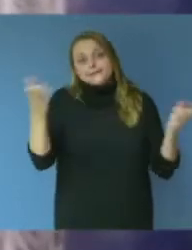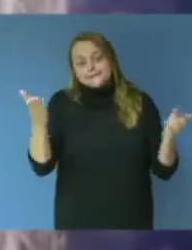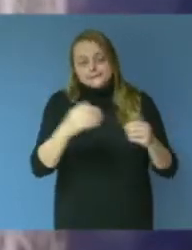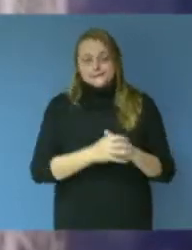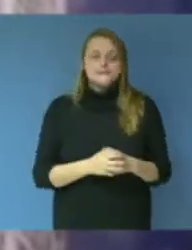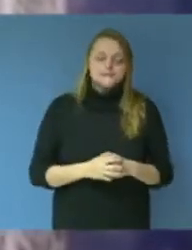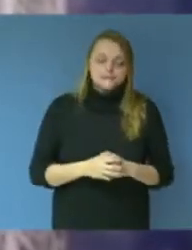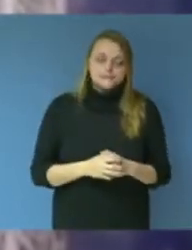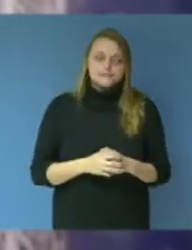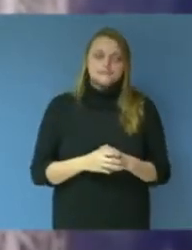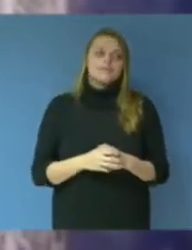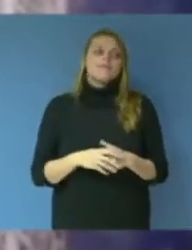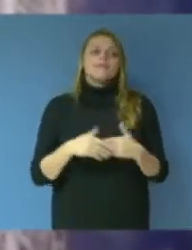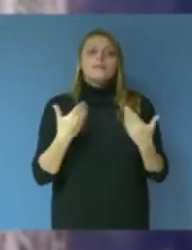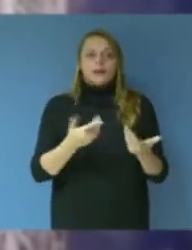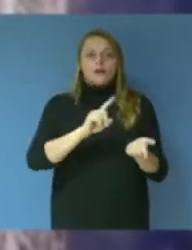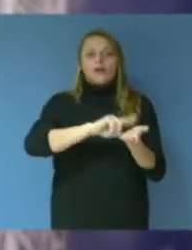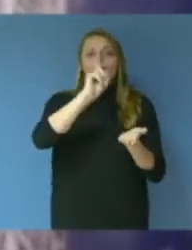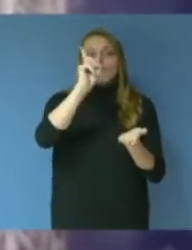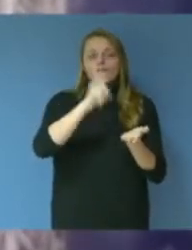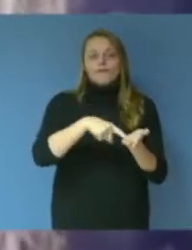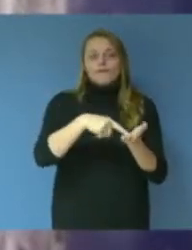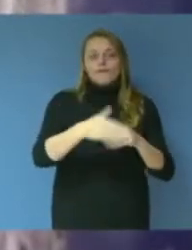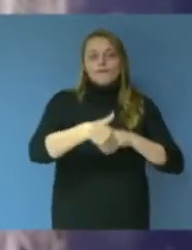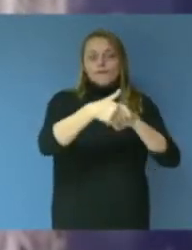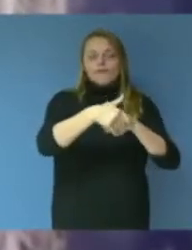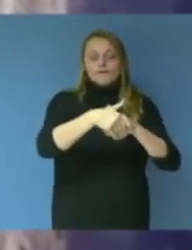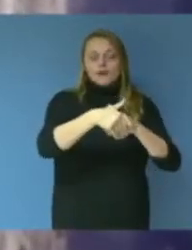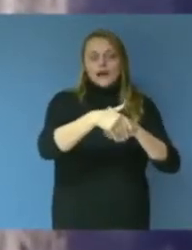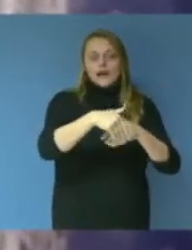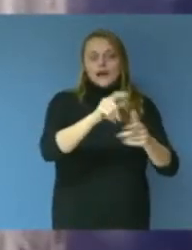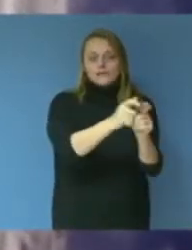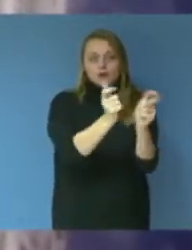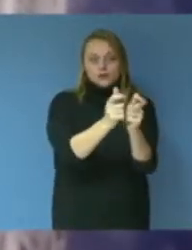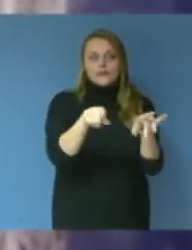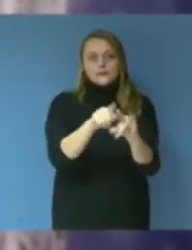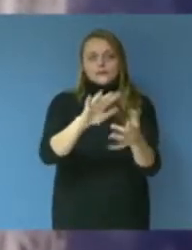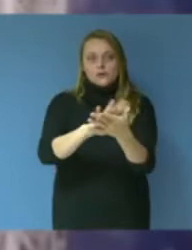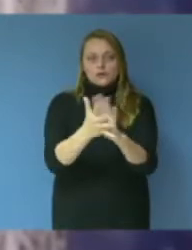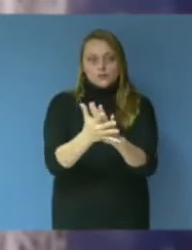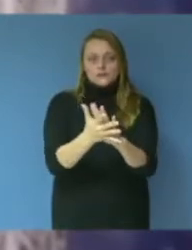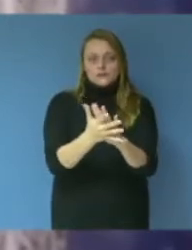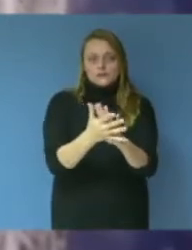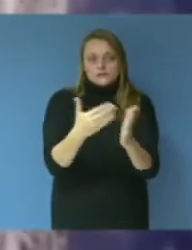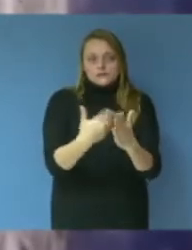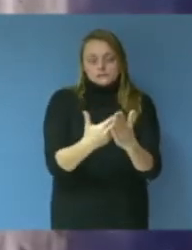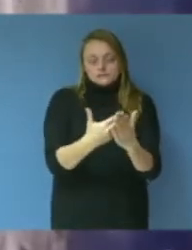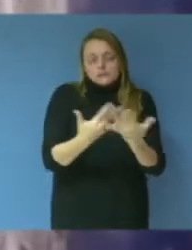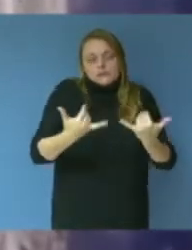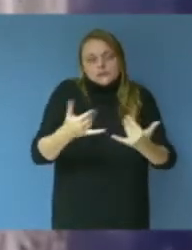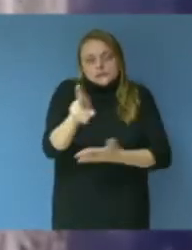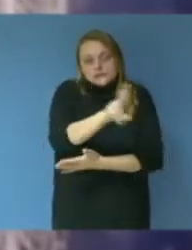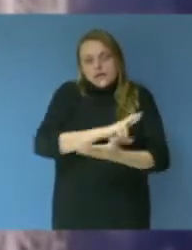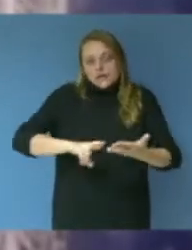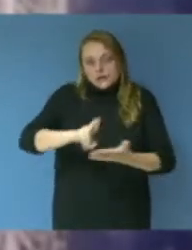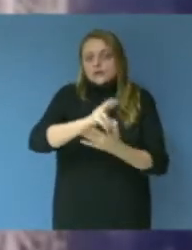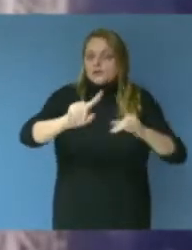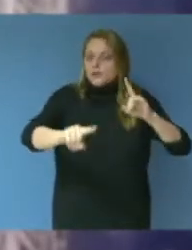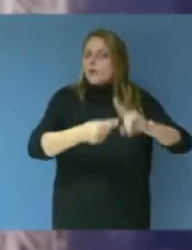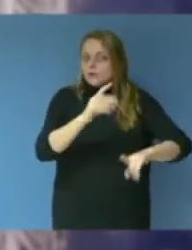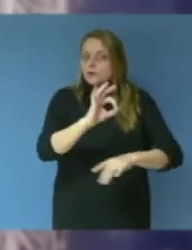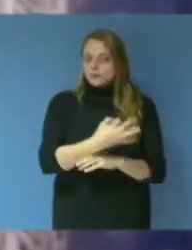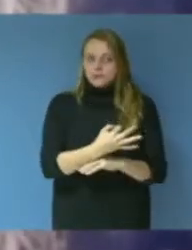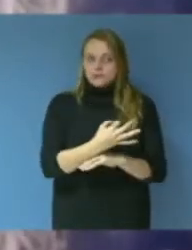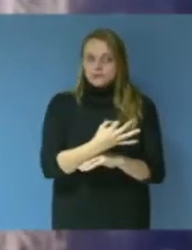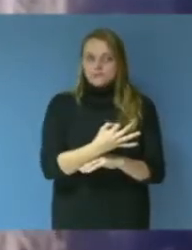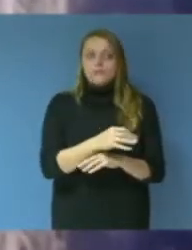d'un fonds d'aide aux entreprises et associations dans la région, c'est quelque chose de particulièrement important au regard en fait d'une grande